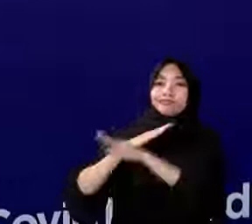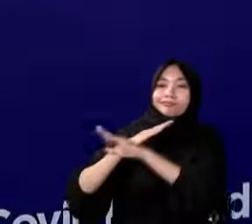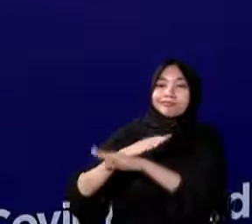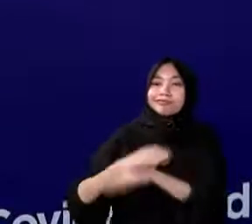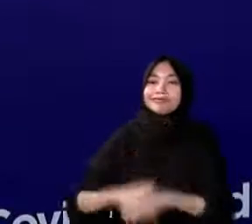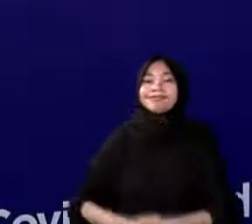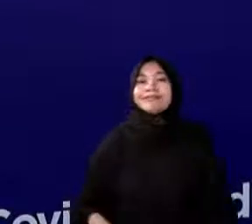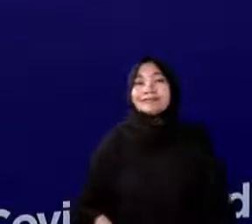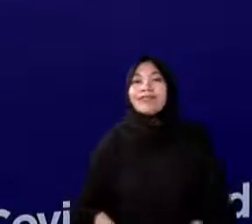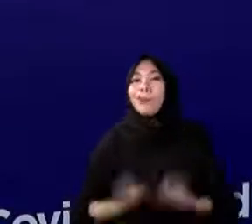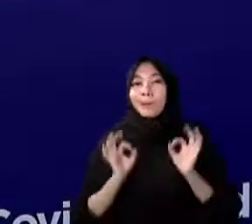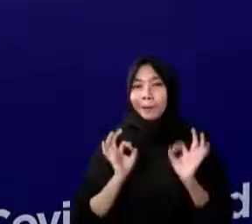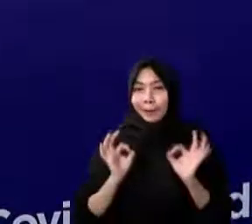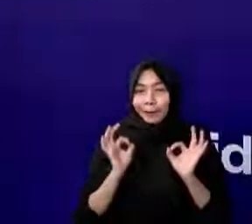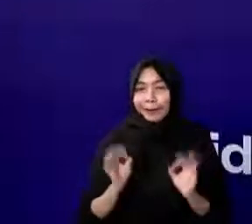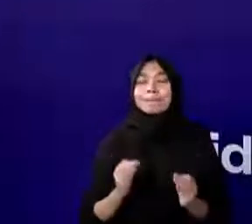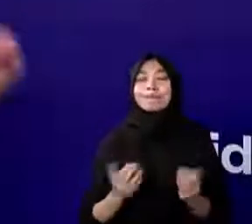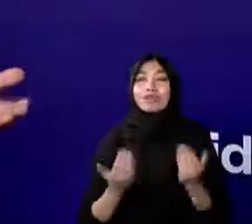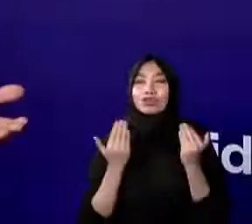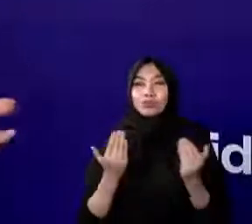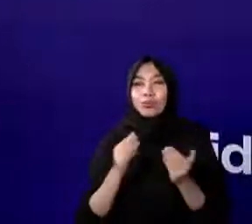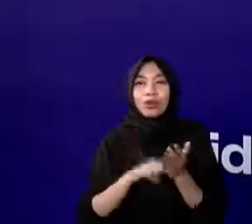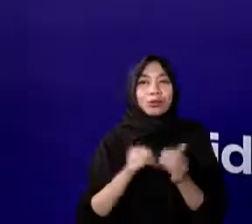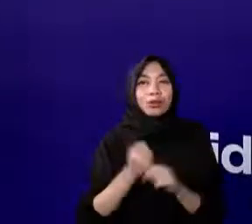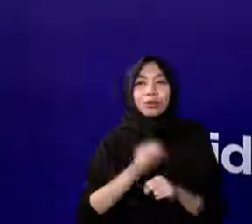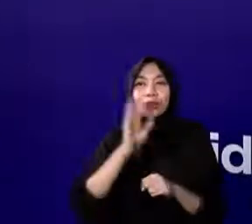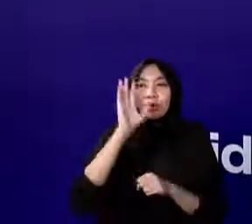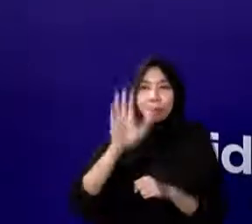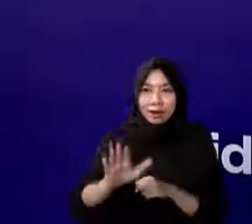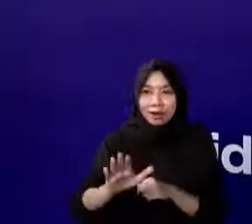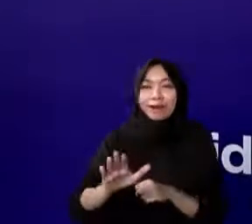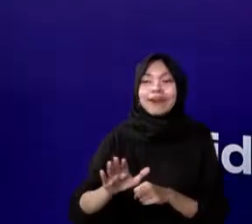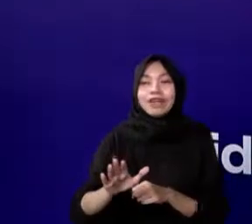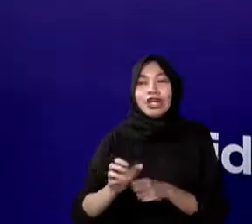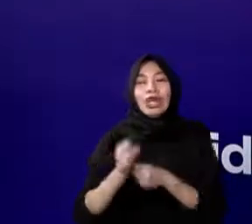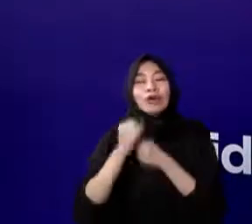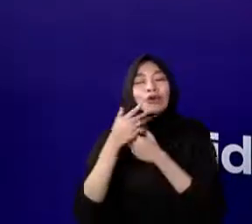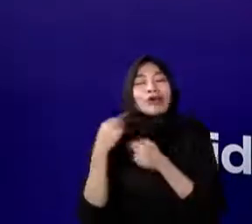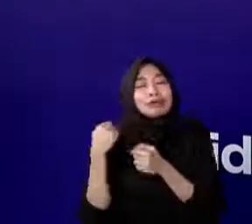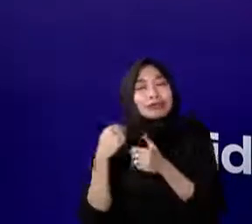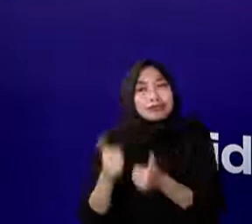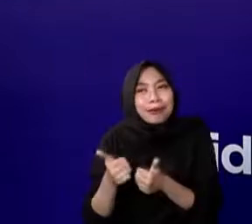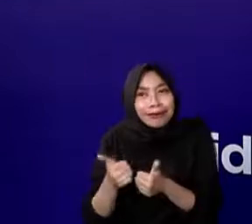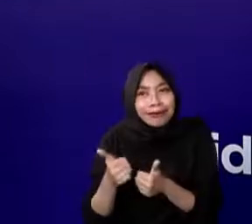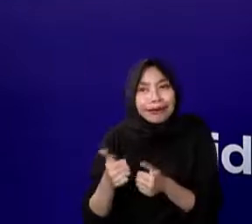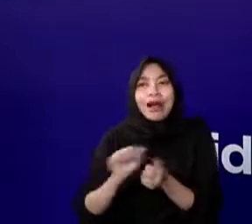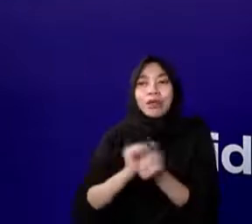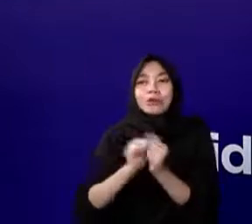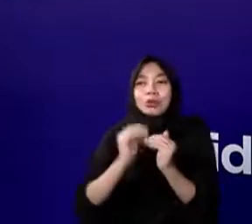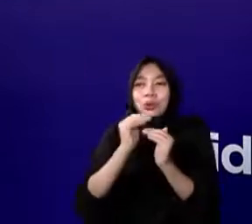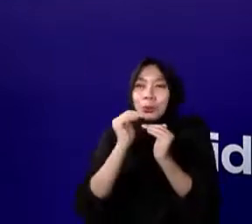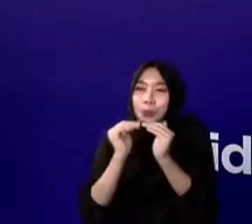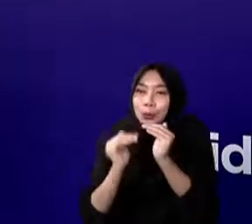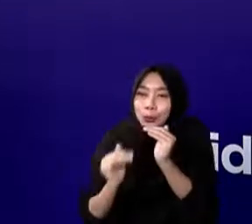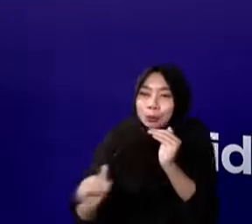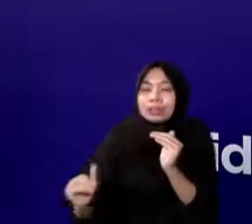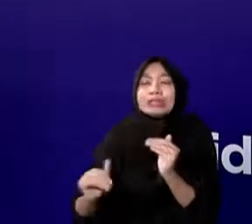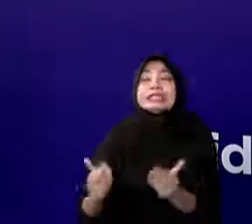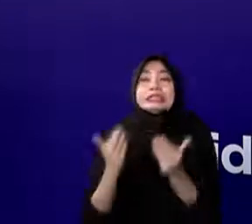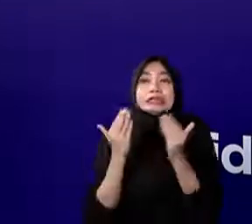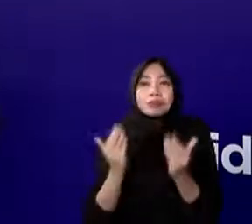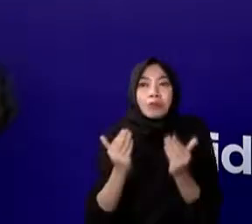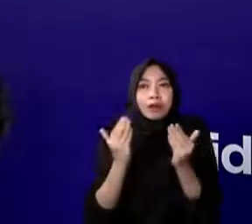Indonesia. Iya, mudah-mudahan minggu depan kita mendengarkan kabar baik dari Mbak Dewi, jumlahnya terus menurun